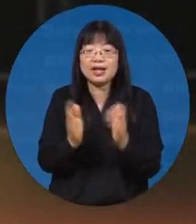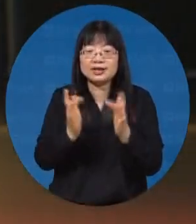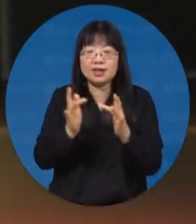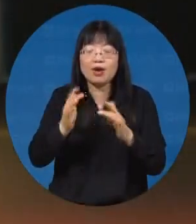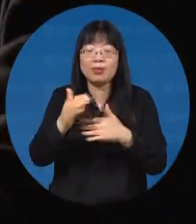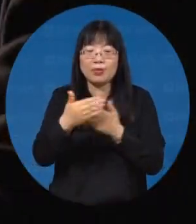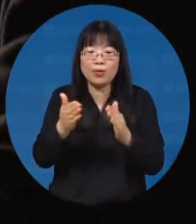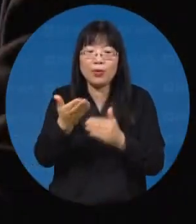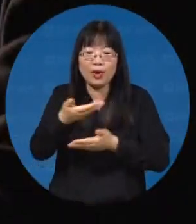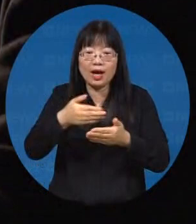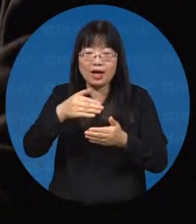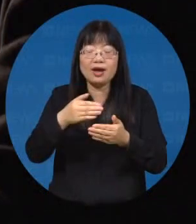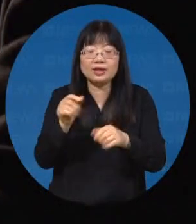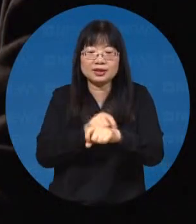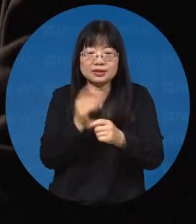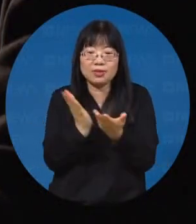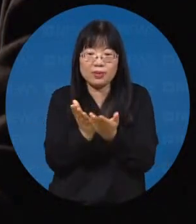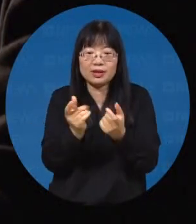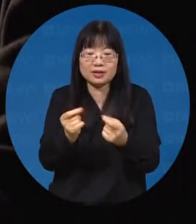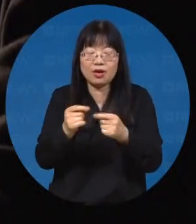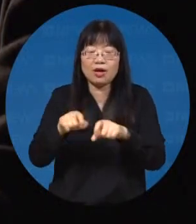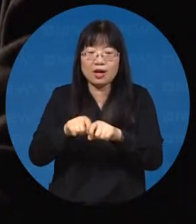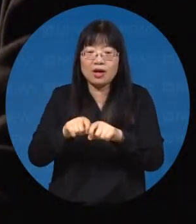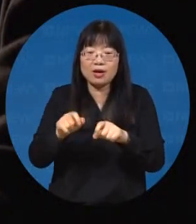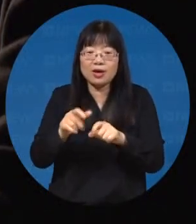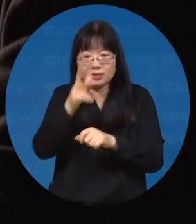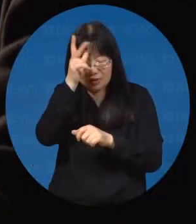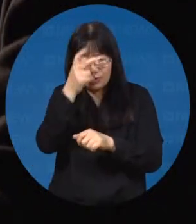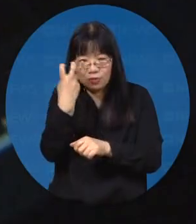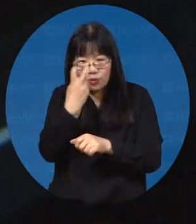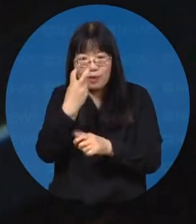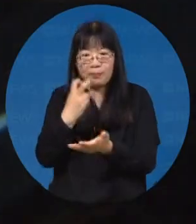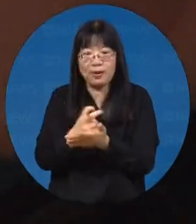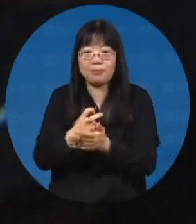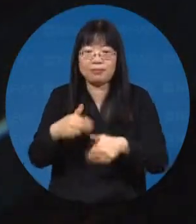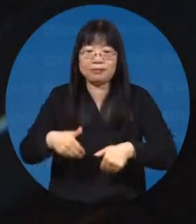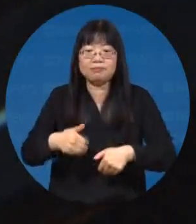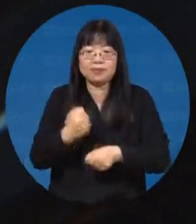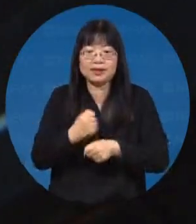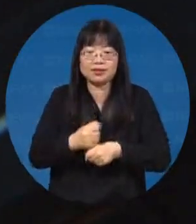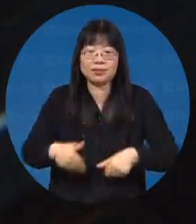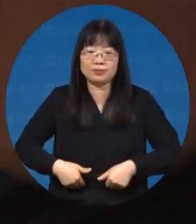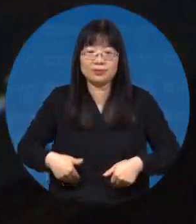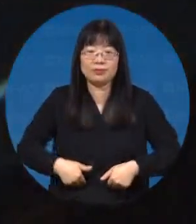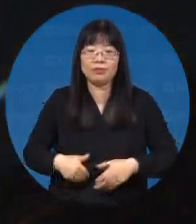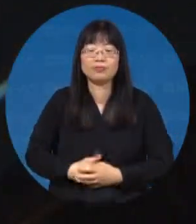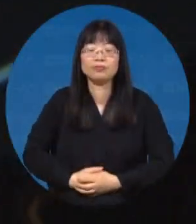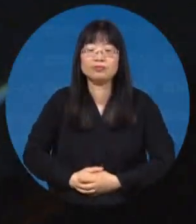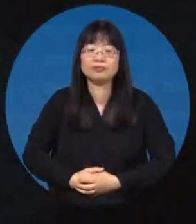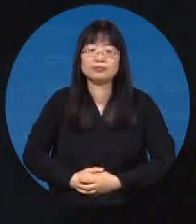실태를 관리하고 별도의 수사 지침을 만들어야 한다는 지적입니다 EBS 뉴스 서진석입니다